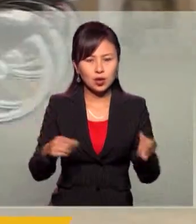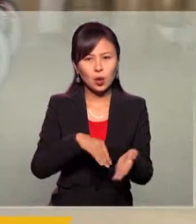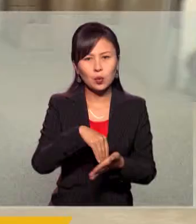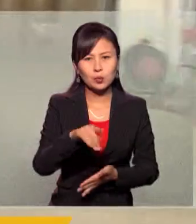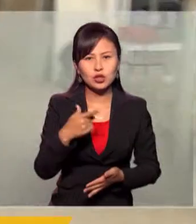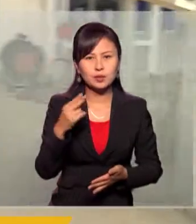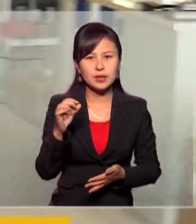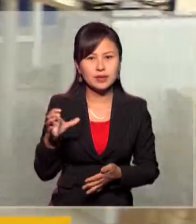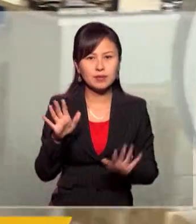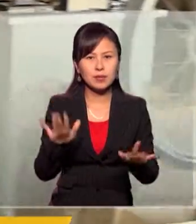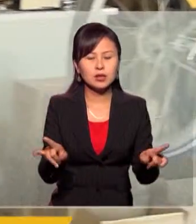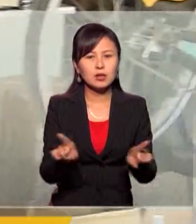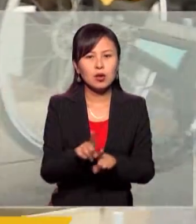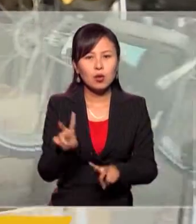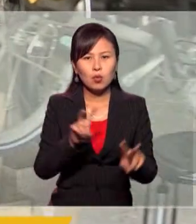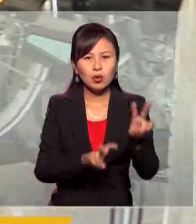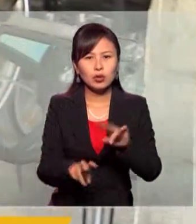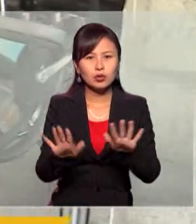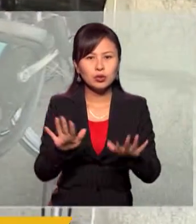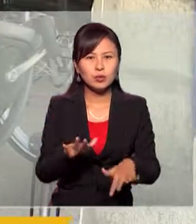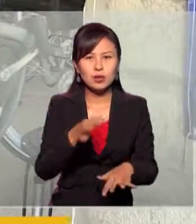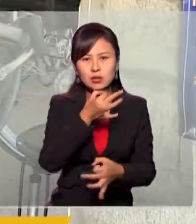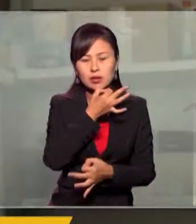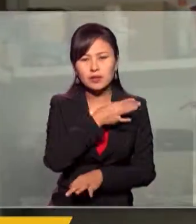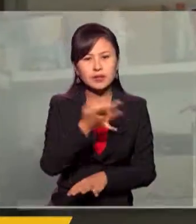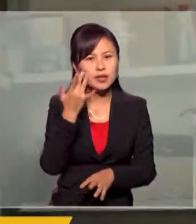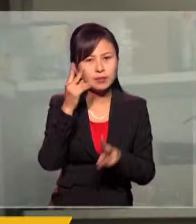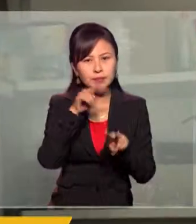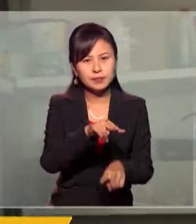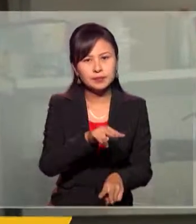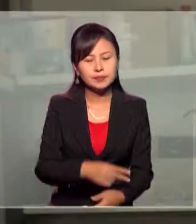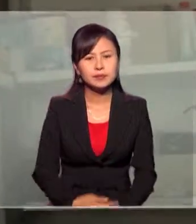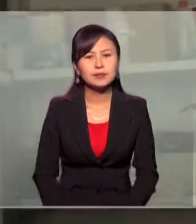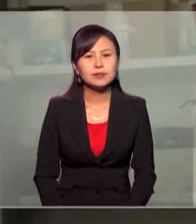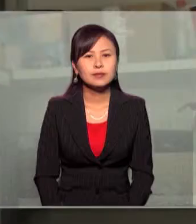алу керек. GPS-пен жабдықталған көлік құралы үнем назарда, дейді мамандар.